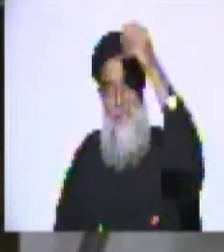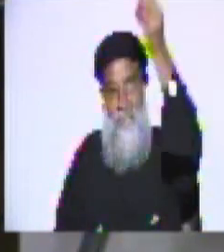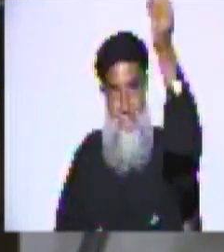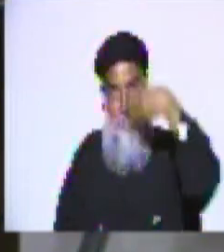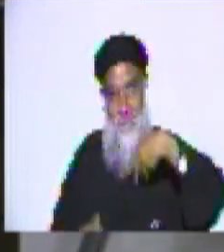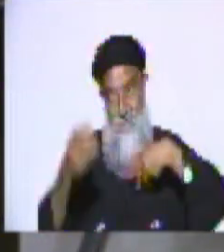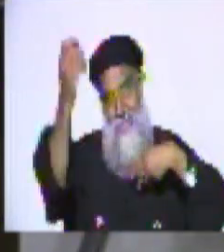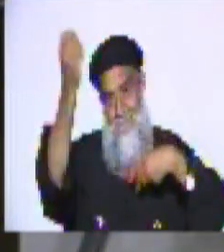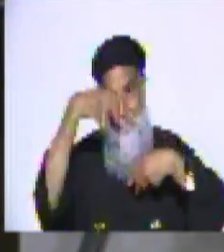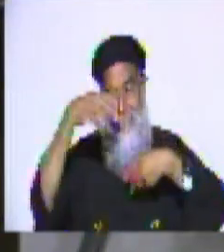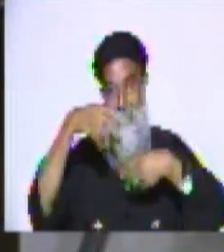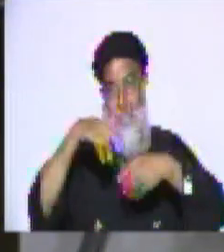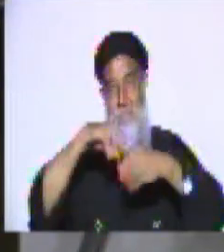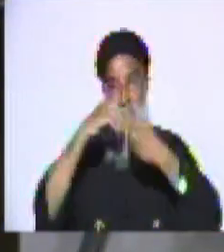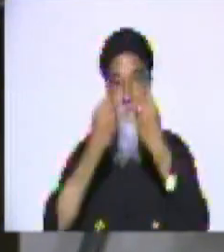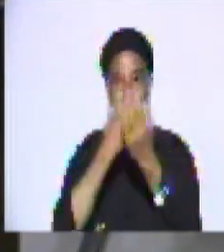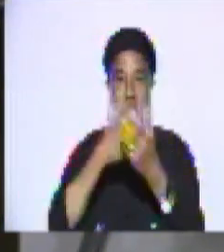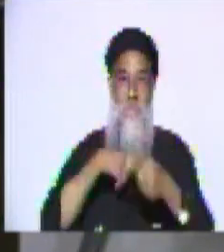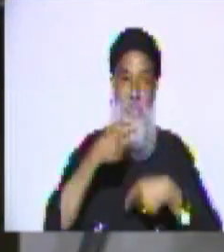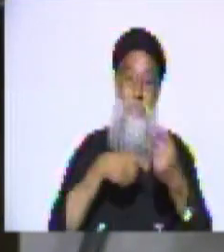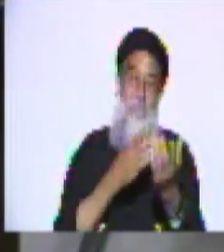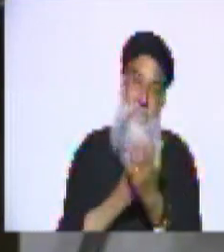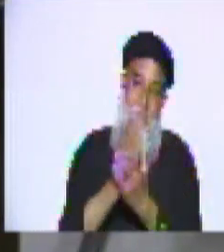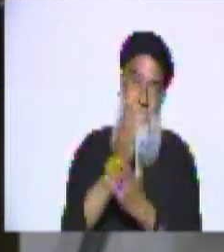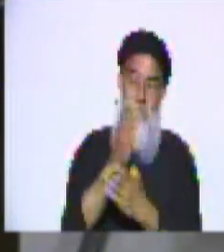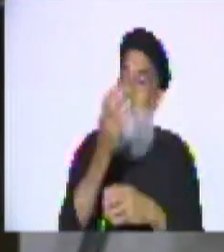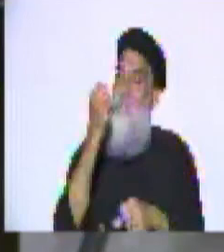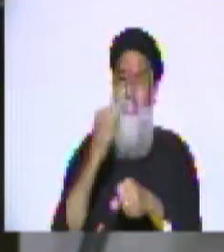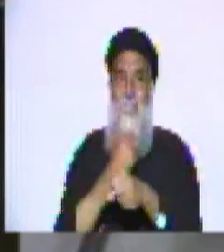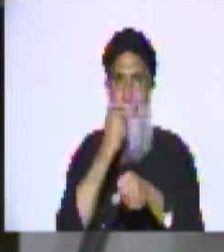أرسلتكم لتأتوا بثمر ويدوم ثمركم.